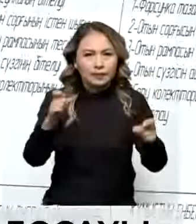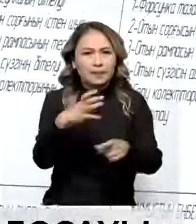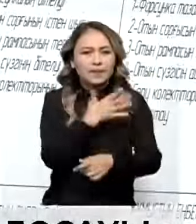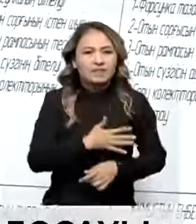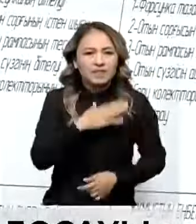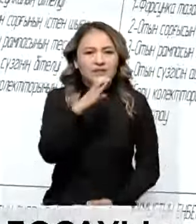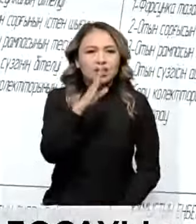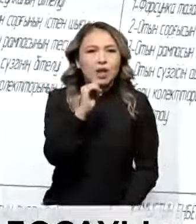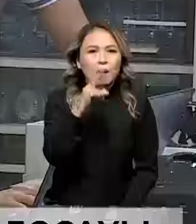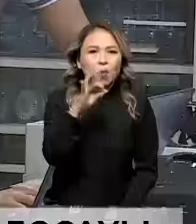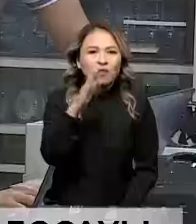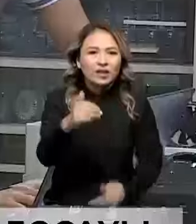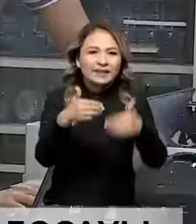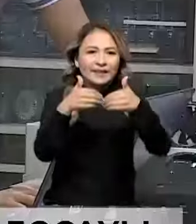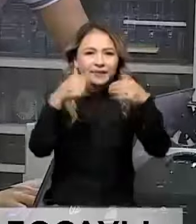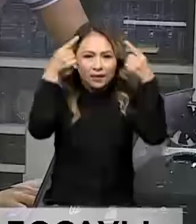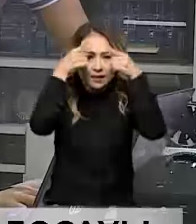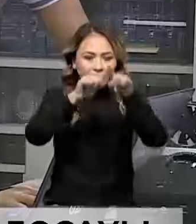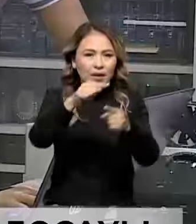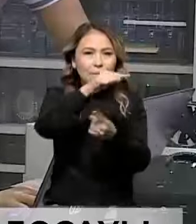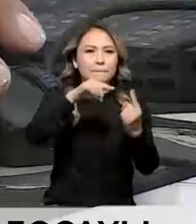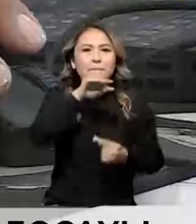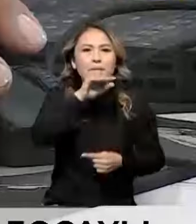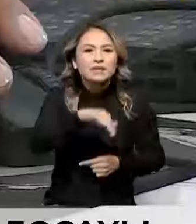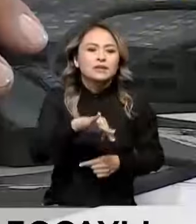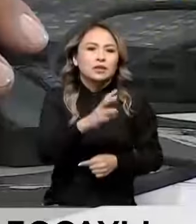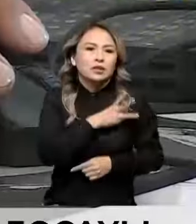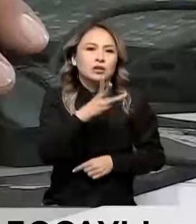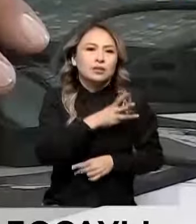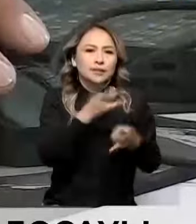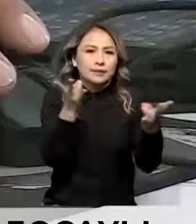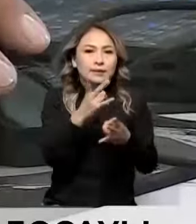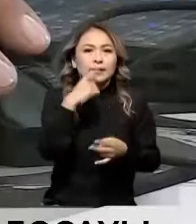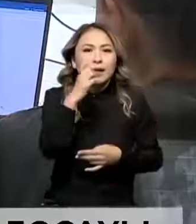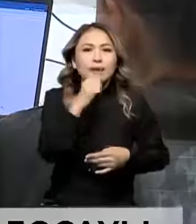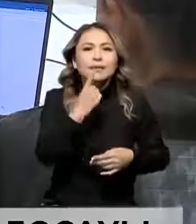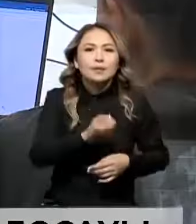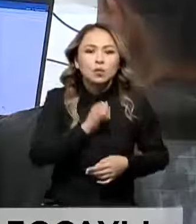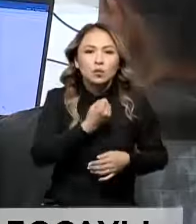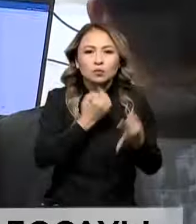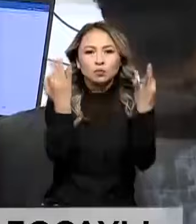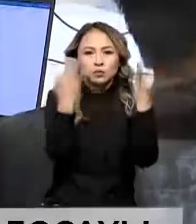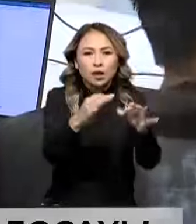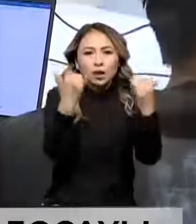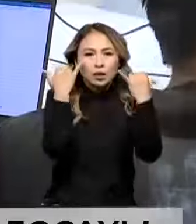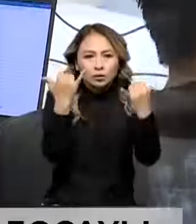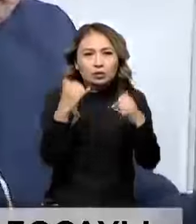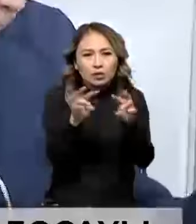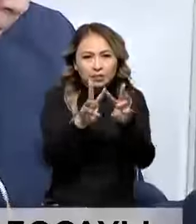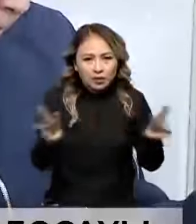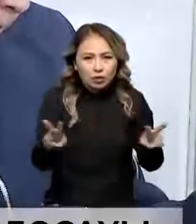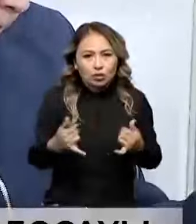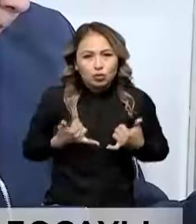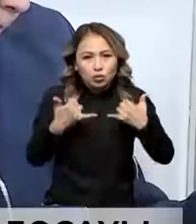алаңдады. Светлана Жақыпова түлектерді техникалық кәсіпке тарту үшін ынталандыру қажет дейді. Тіпті әскерден босатуға болады. Қазір